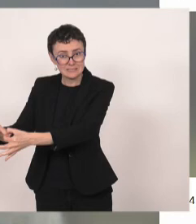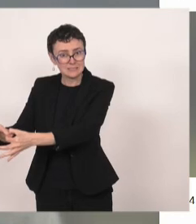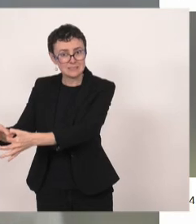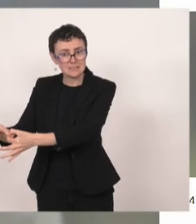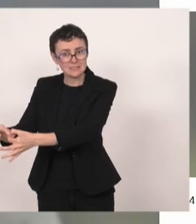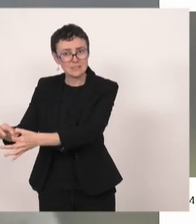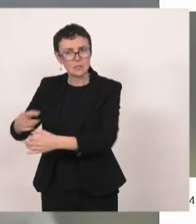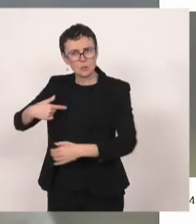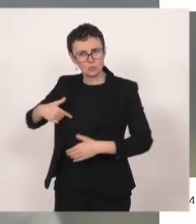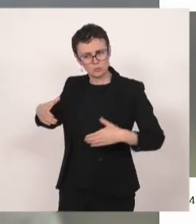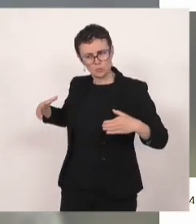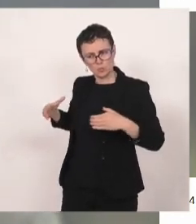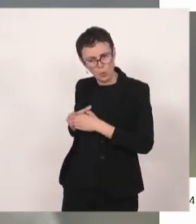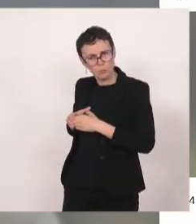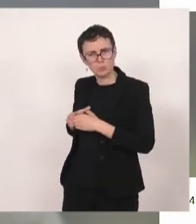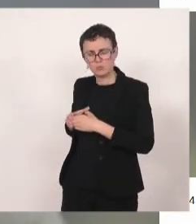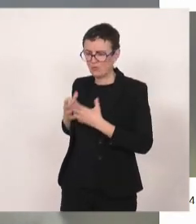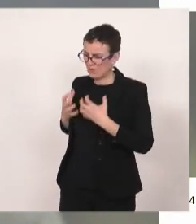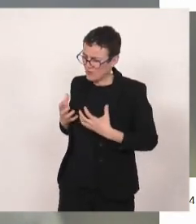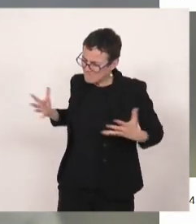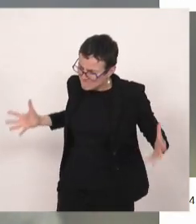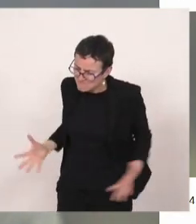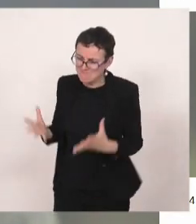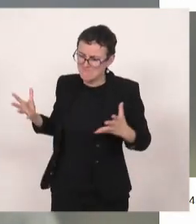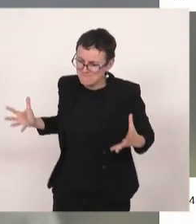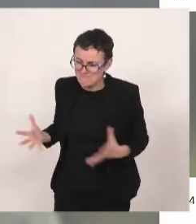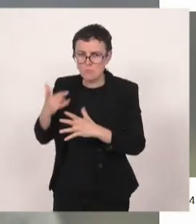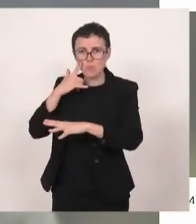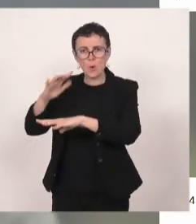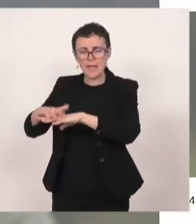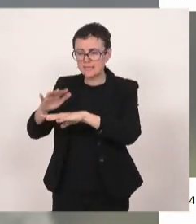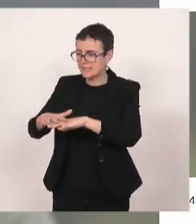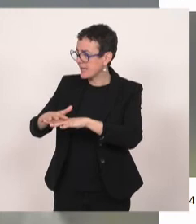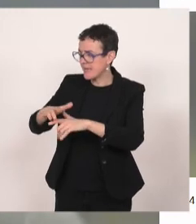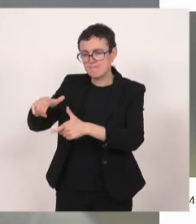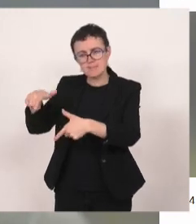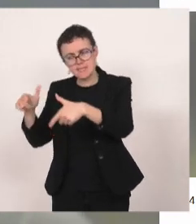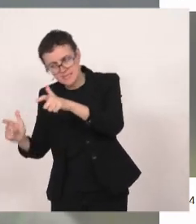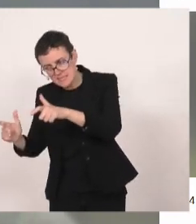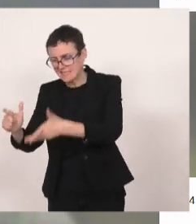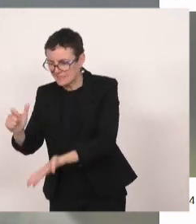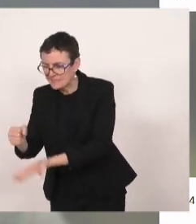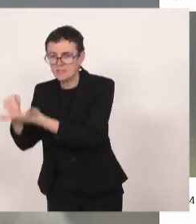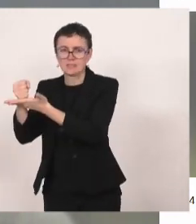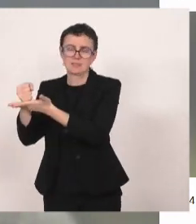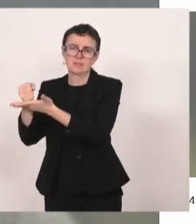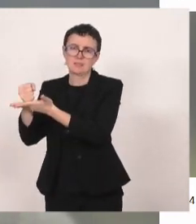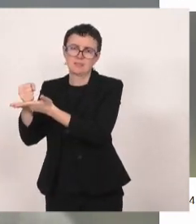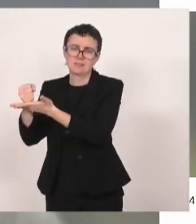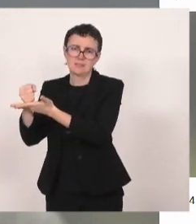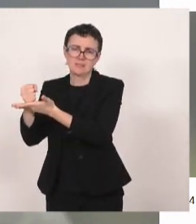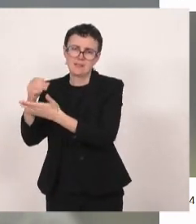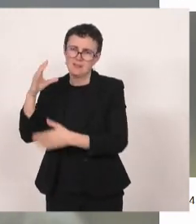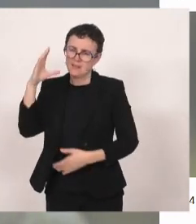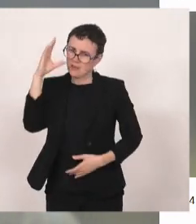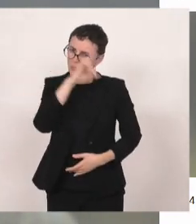pour impulser nos quartiers défavorisés. Il est important de ne pas changer le but initial et la raison